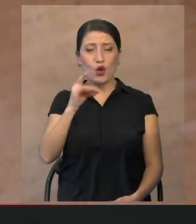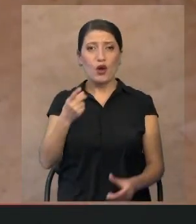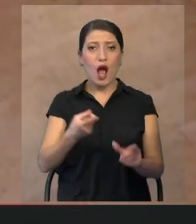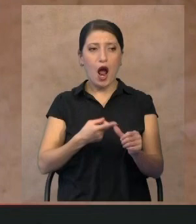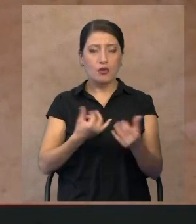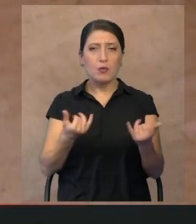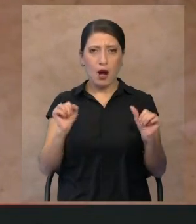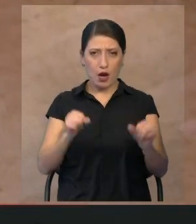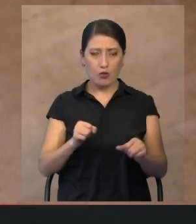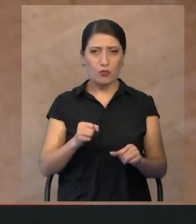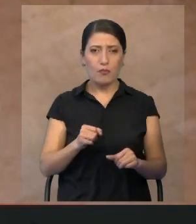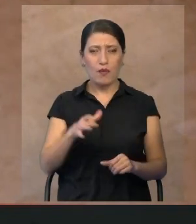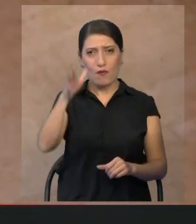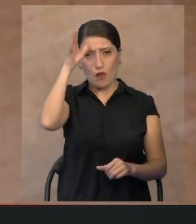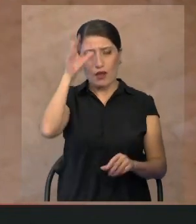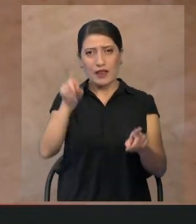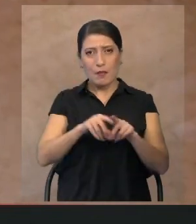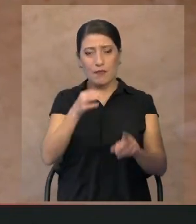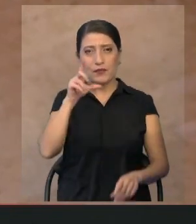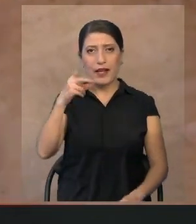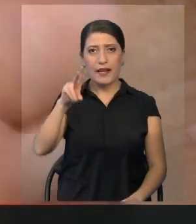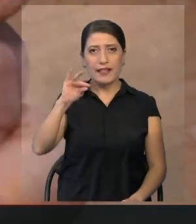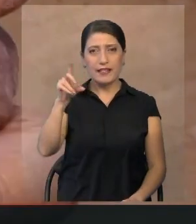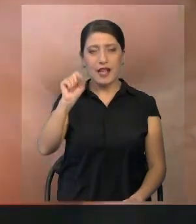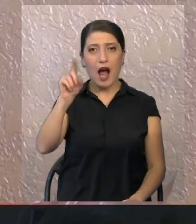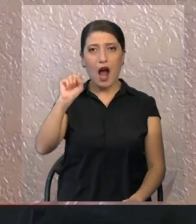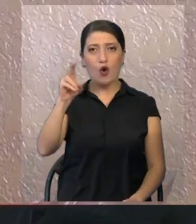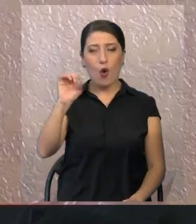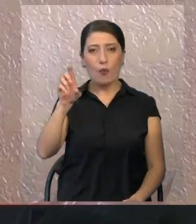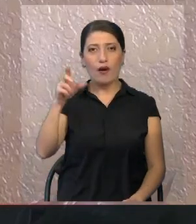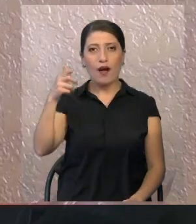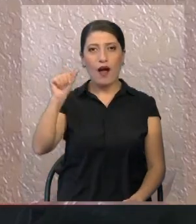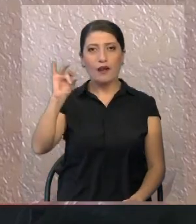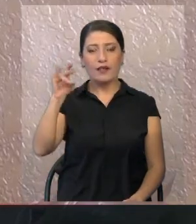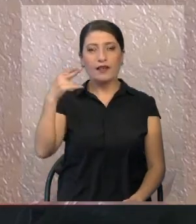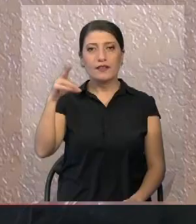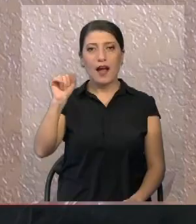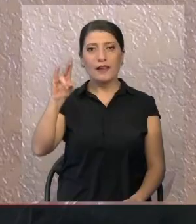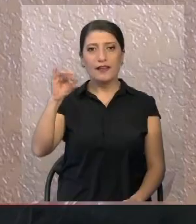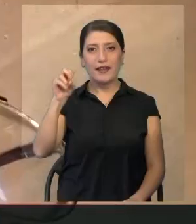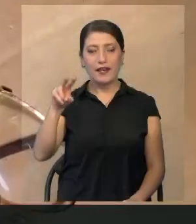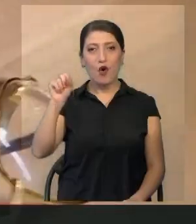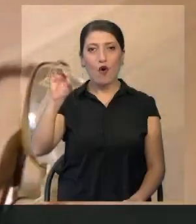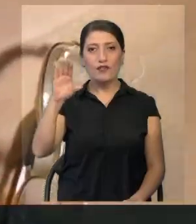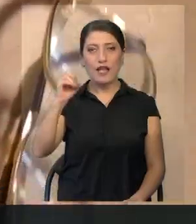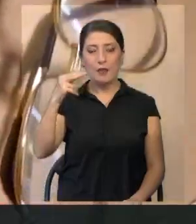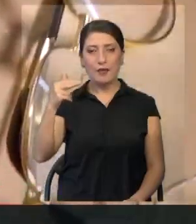հիմա էլ կարամ, ոտանավորի նման ասել, Էլիզա, Հակոբ, Գառնիկ, Դանել,